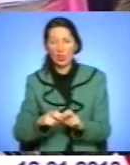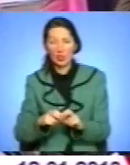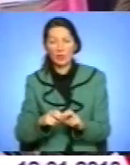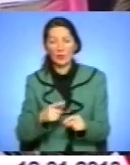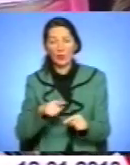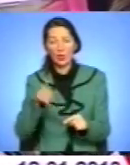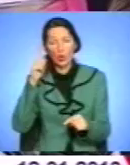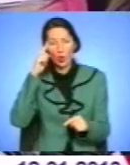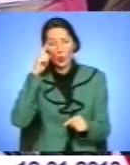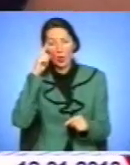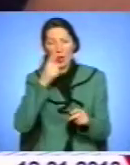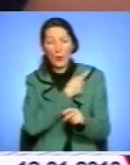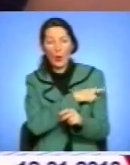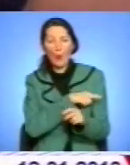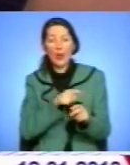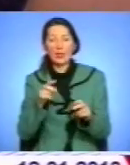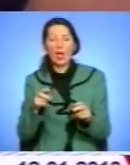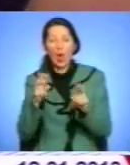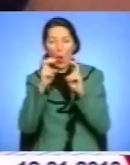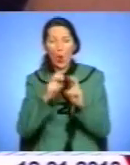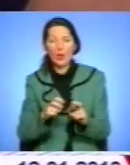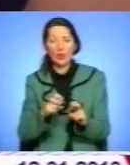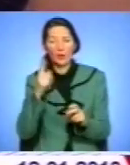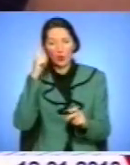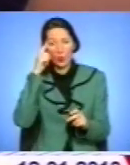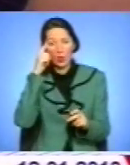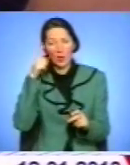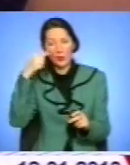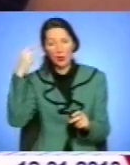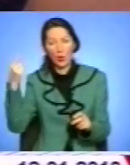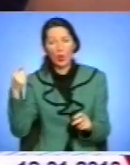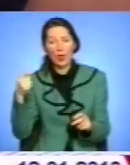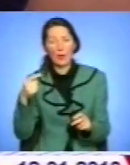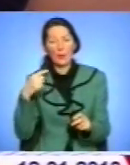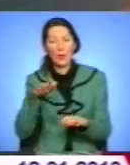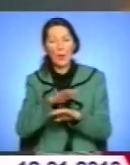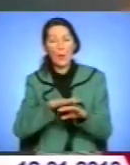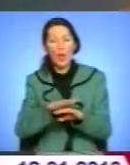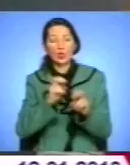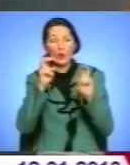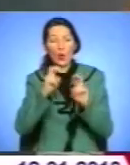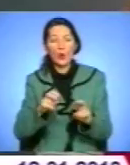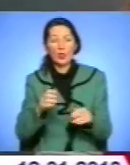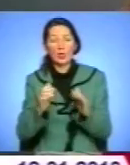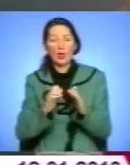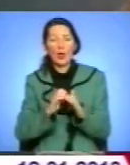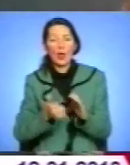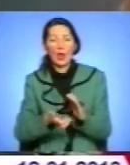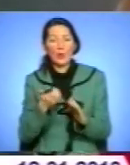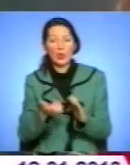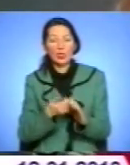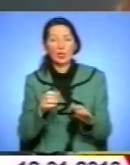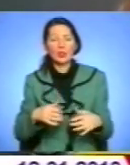думки про медогляд в школі психологи. Масовий огляд – причина стресів і хвилювань для учнів. Діти дуже хвилюються, коли вони без